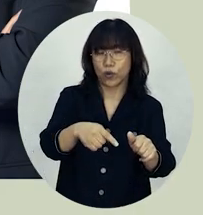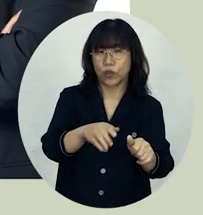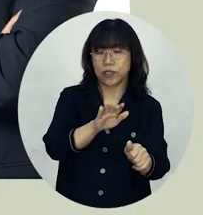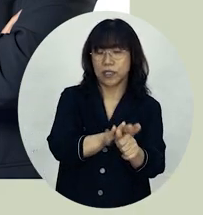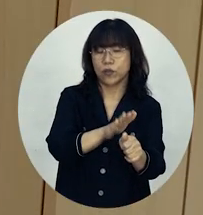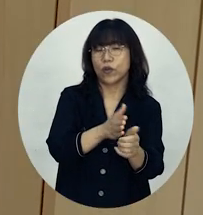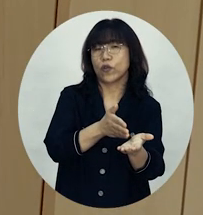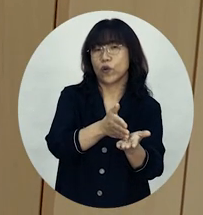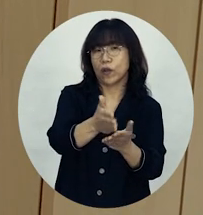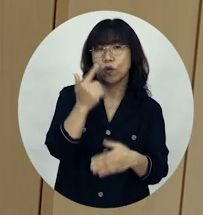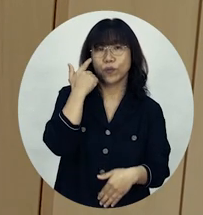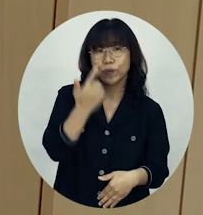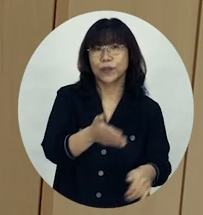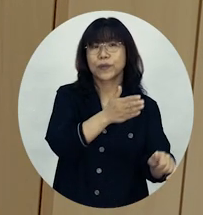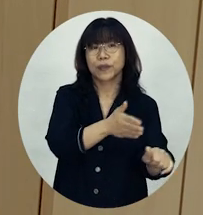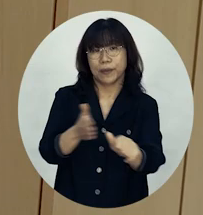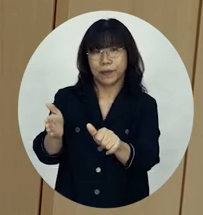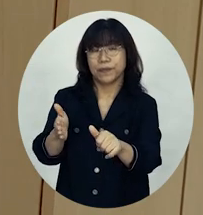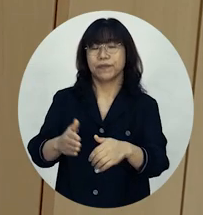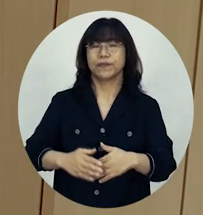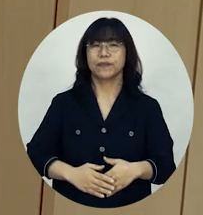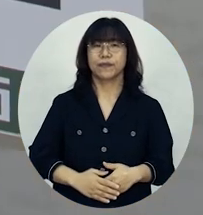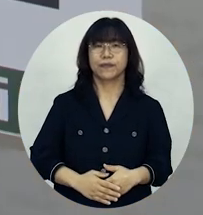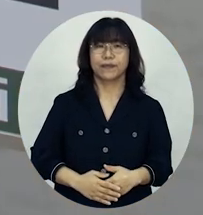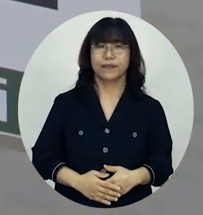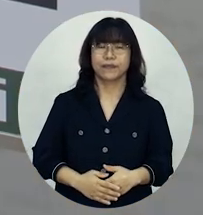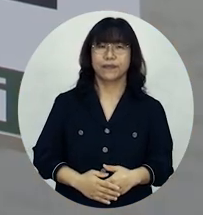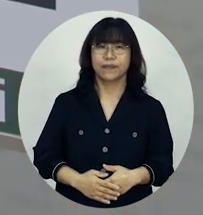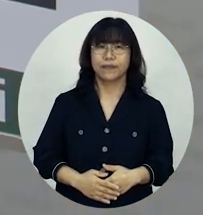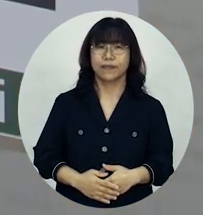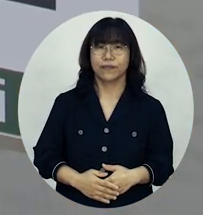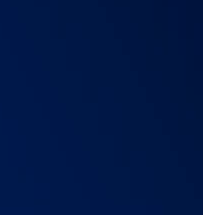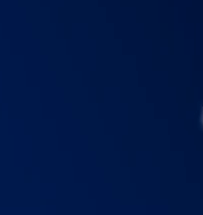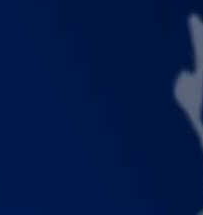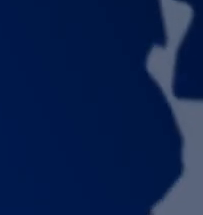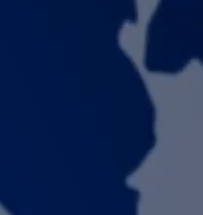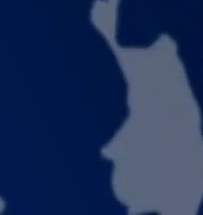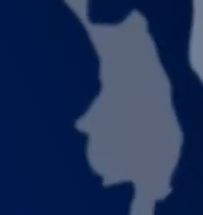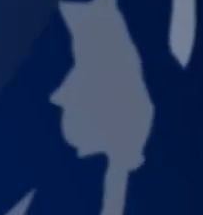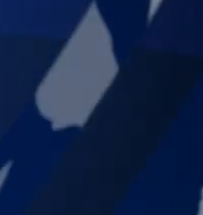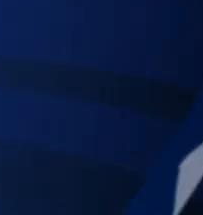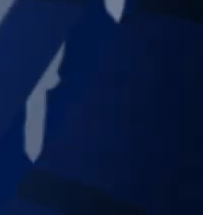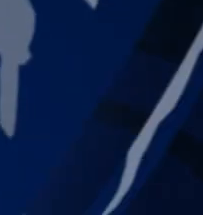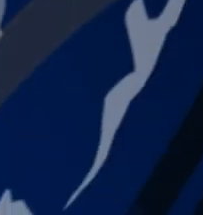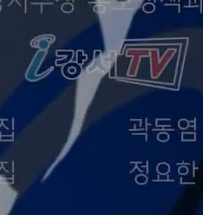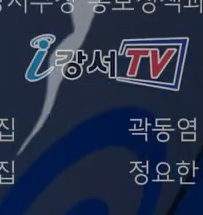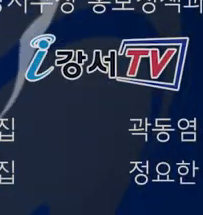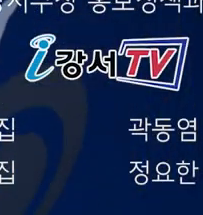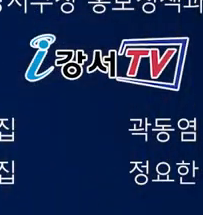사항은 강서구청 교육지원과 로 문의하면 됩니다 아 으